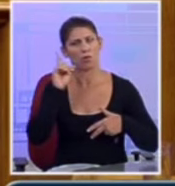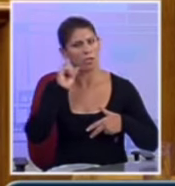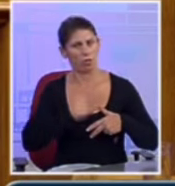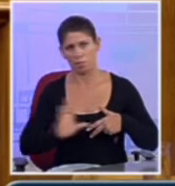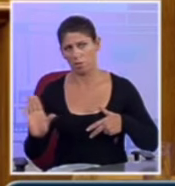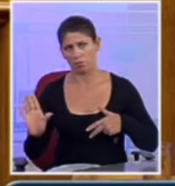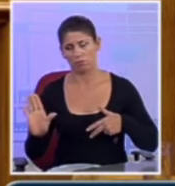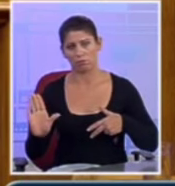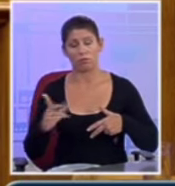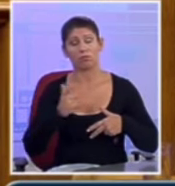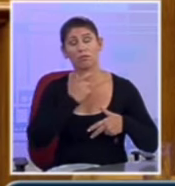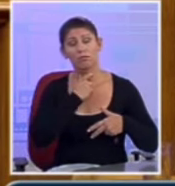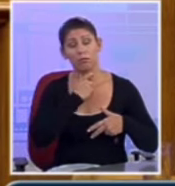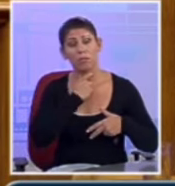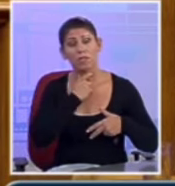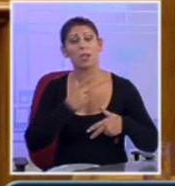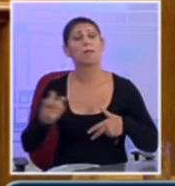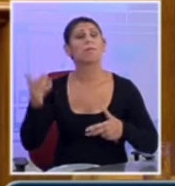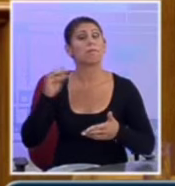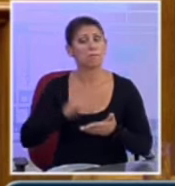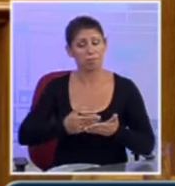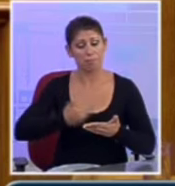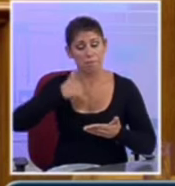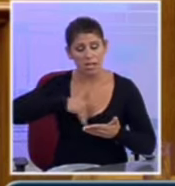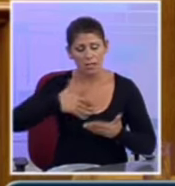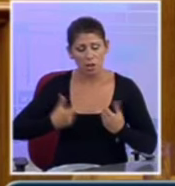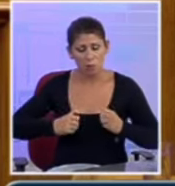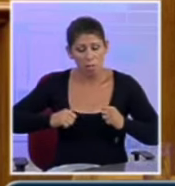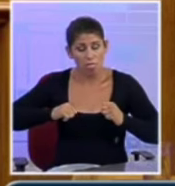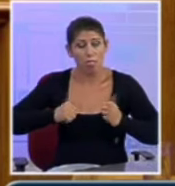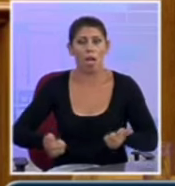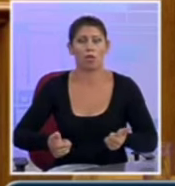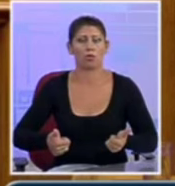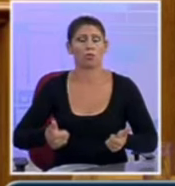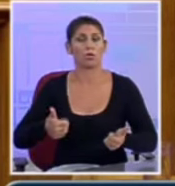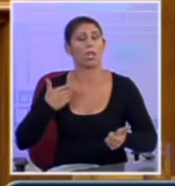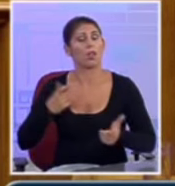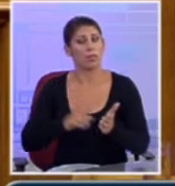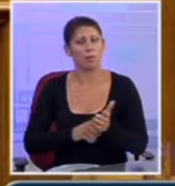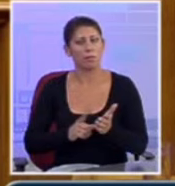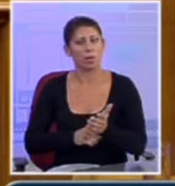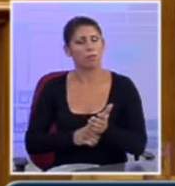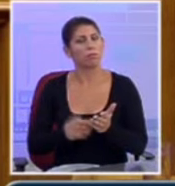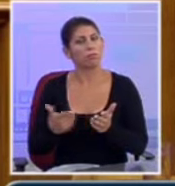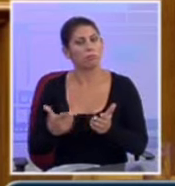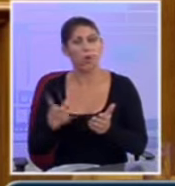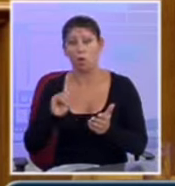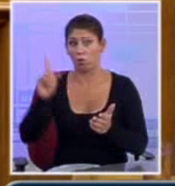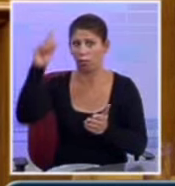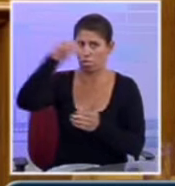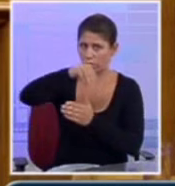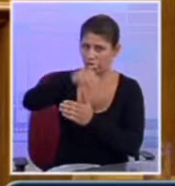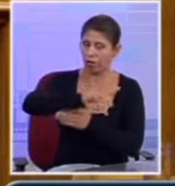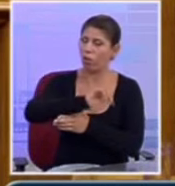δεδομένη. Θα χρειαστεί να οπλιστούμε με θάρρος και να αξιοποιήσουμε, χωρίς όμως να